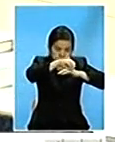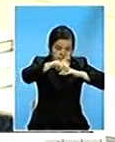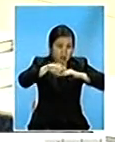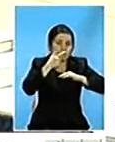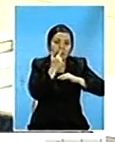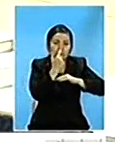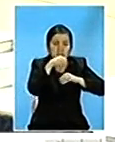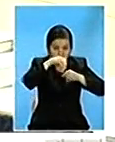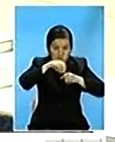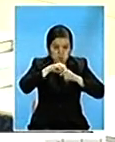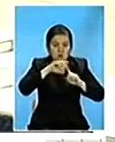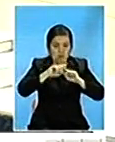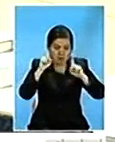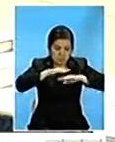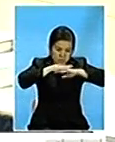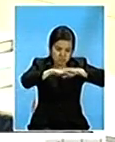น่อยนะครับ